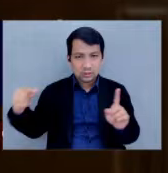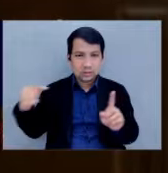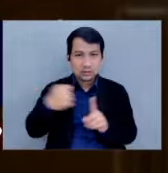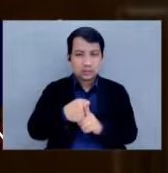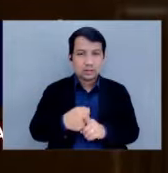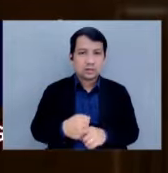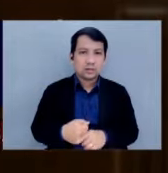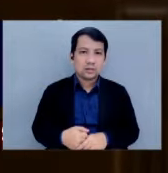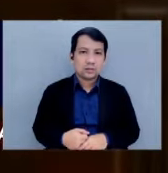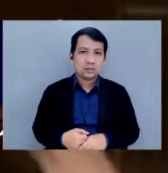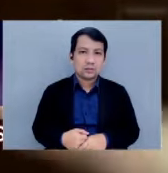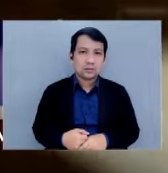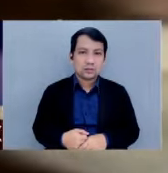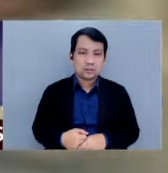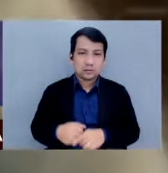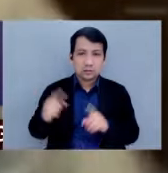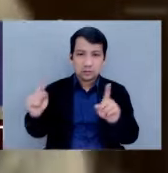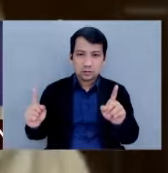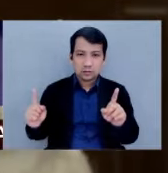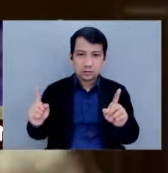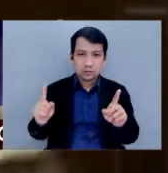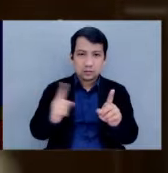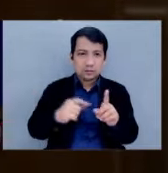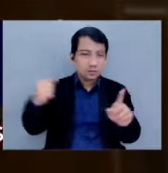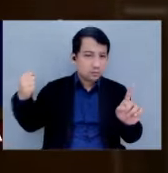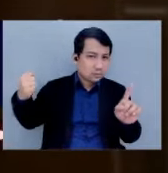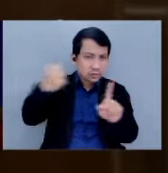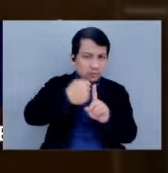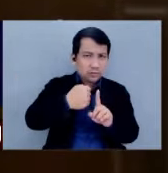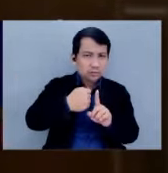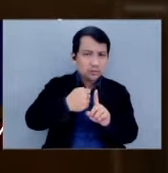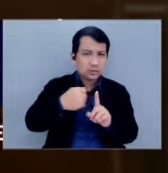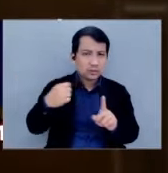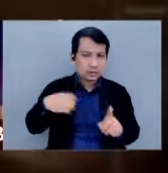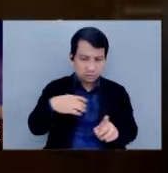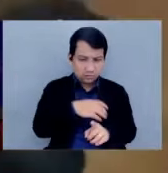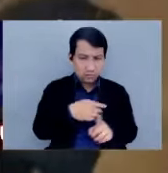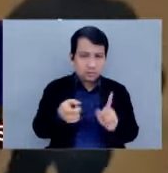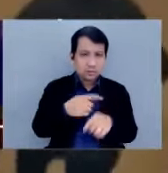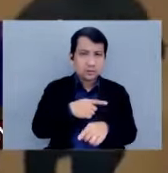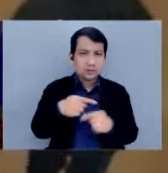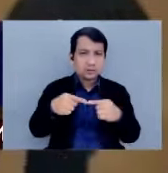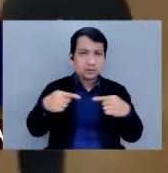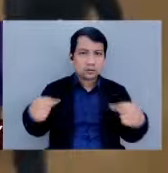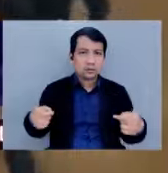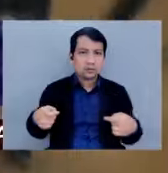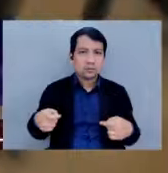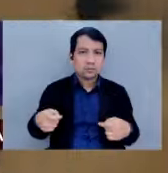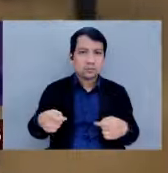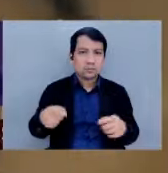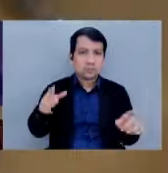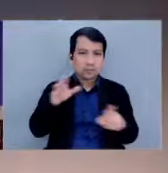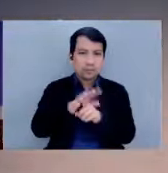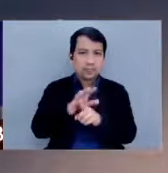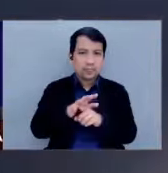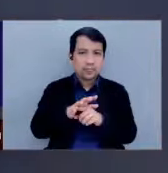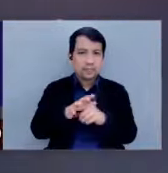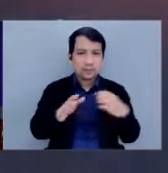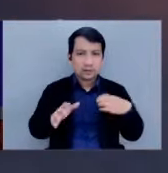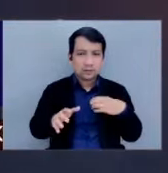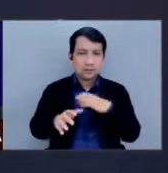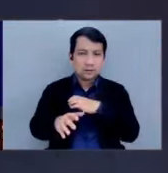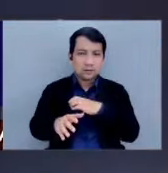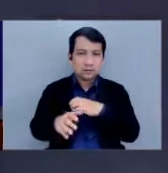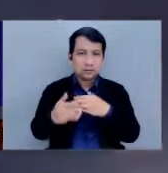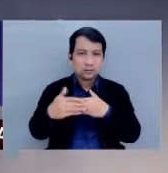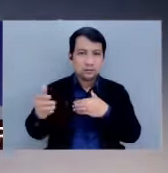bigla siyang sinunggaban at sinapak sa mukha ng isa pang mambabatas mula sa oposisyon. Nakigulo na rin ang ibang mambabatas hanggang sa lumabas